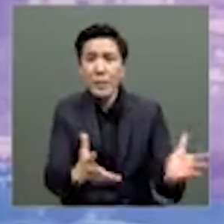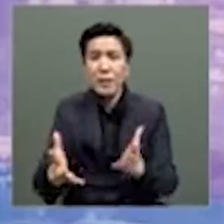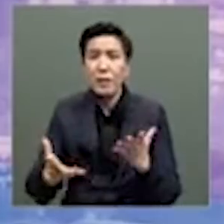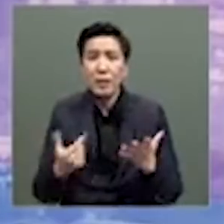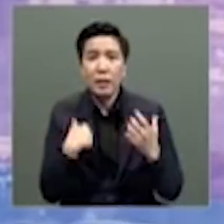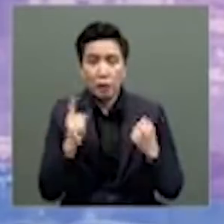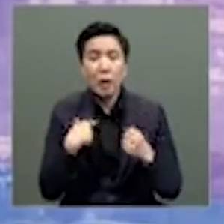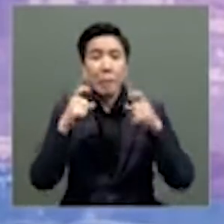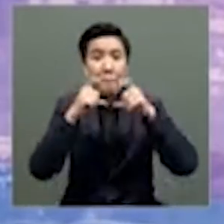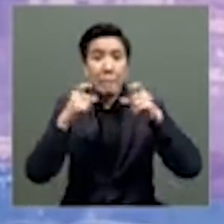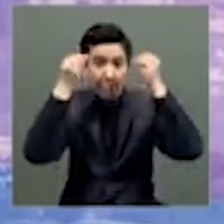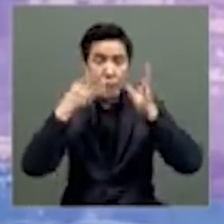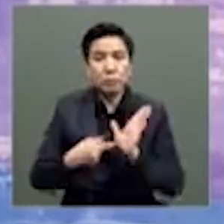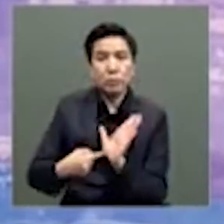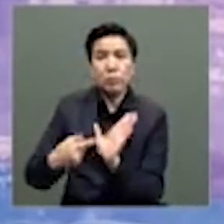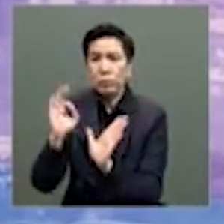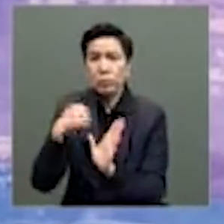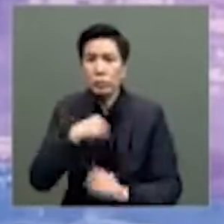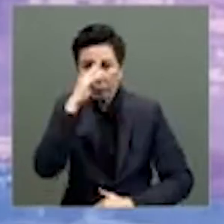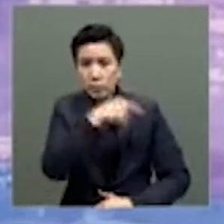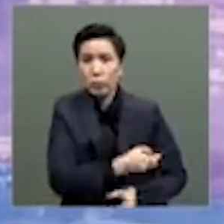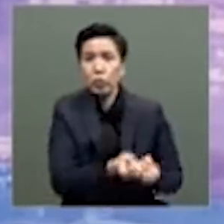ครับได้แค่บัตรประชาชนก็เอาแล้ว